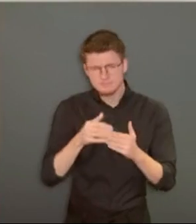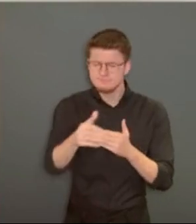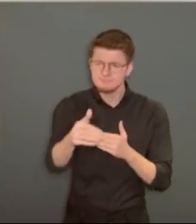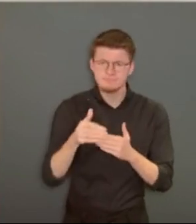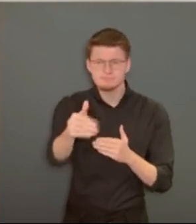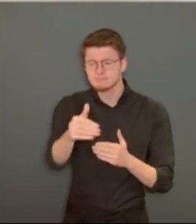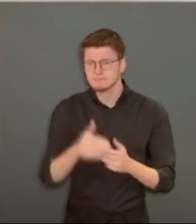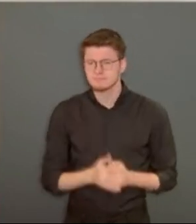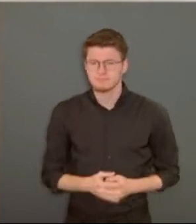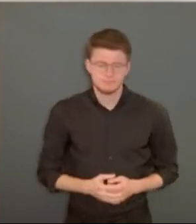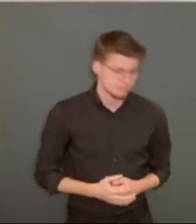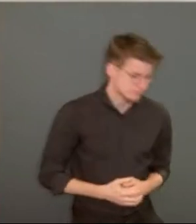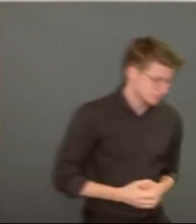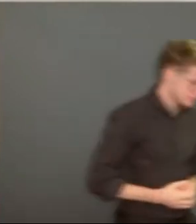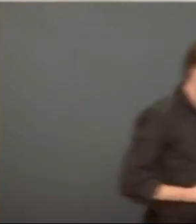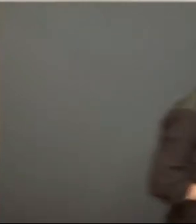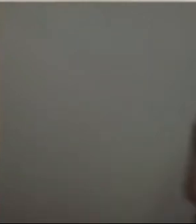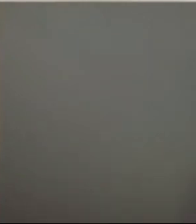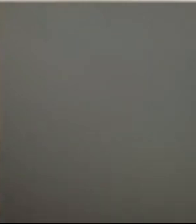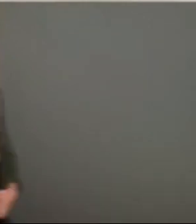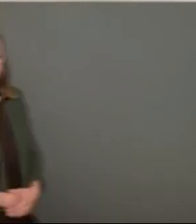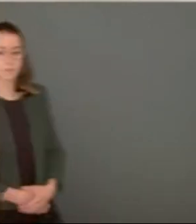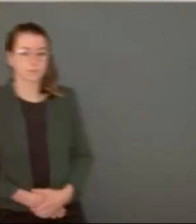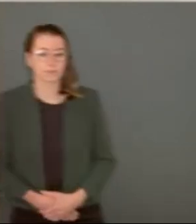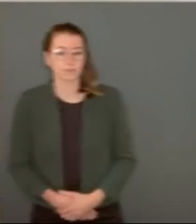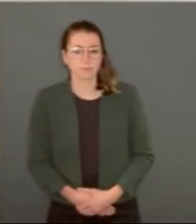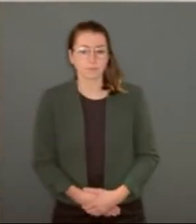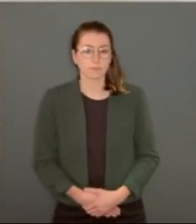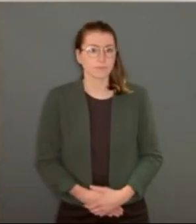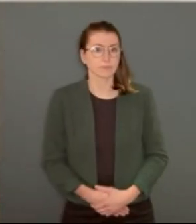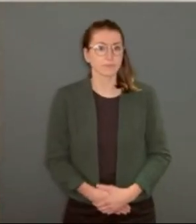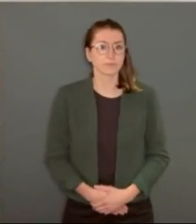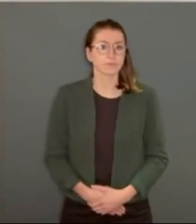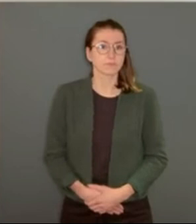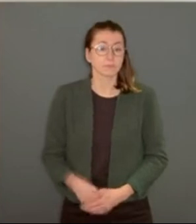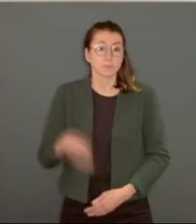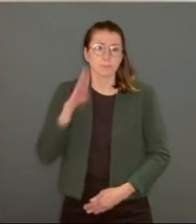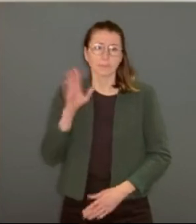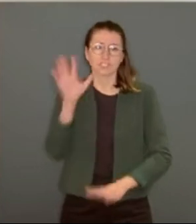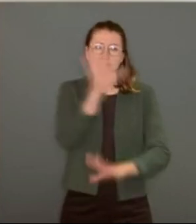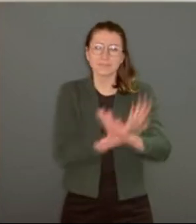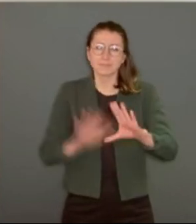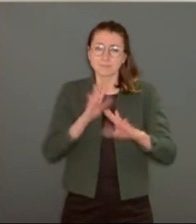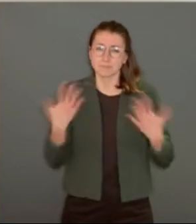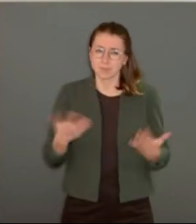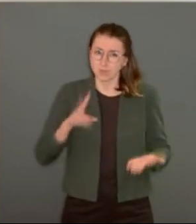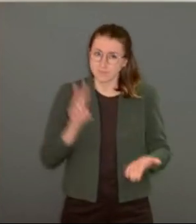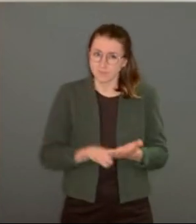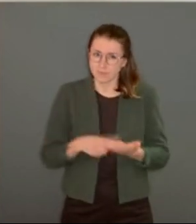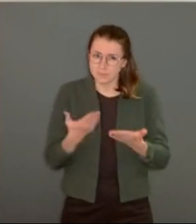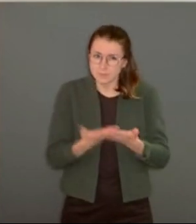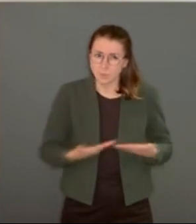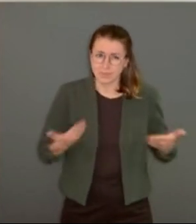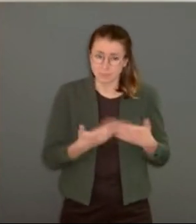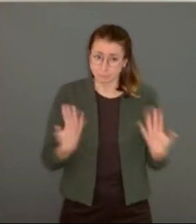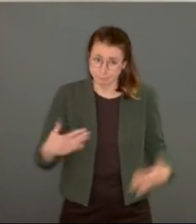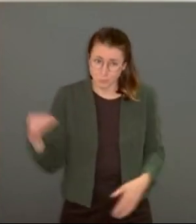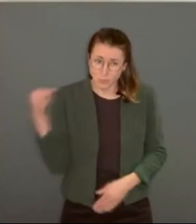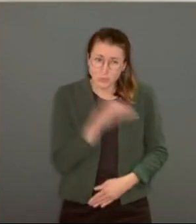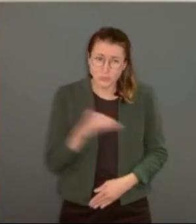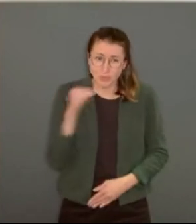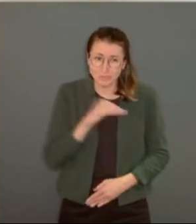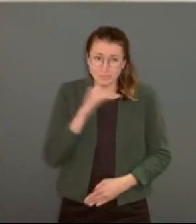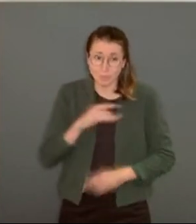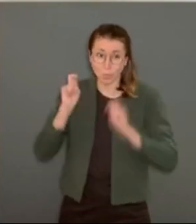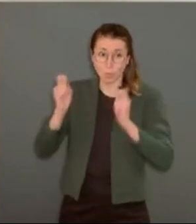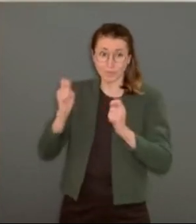pays se trouve dans une situation d'urgence sanitaire. La pression sur nos hôpitaux, elle est